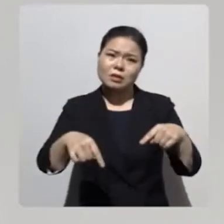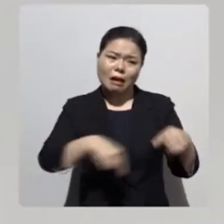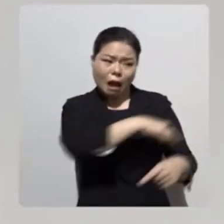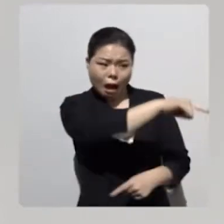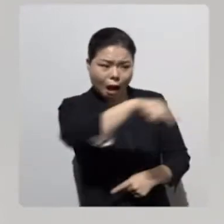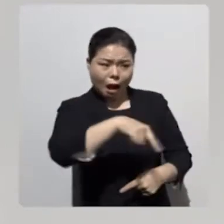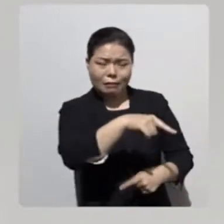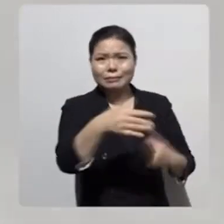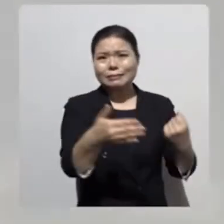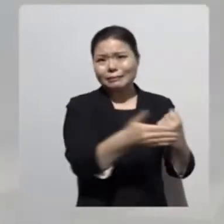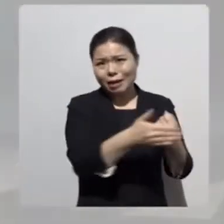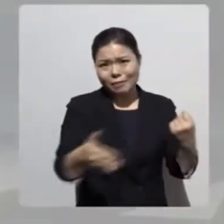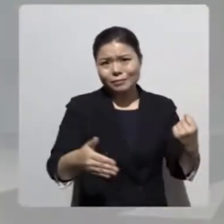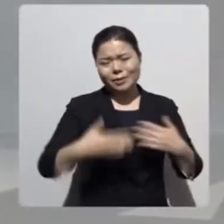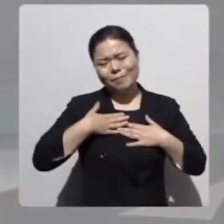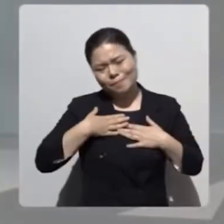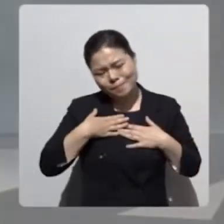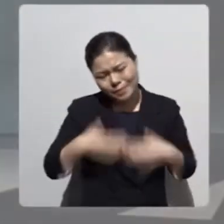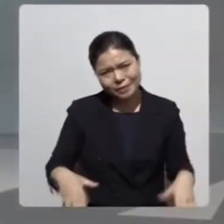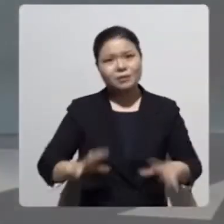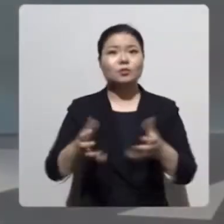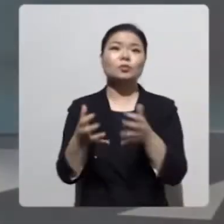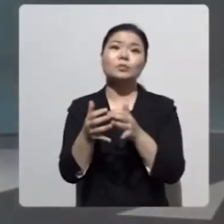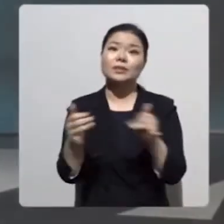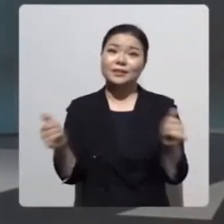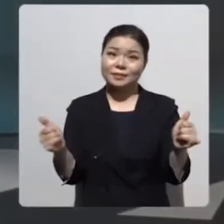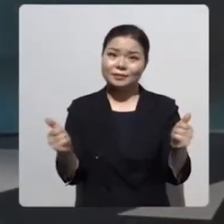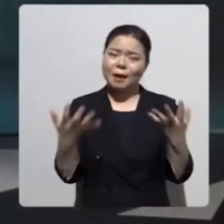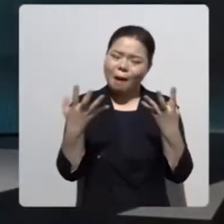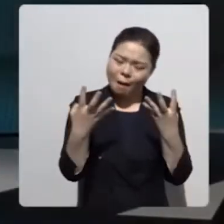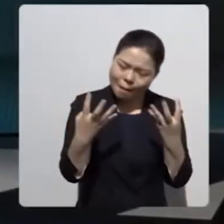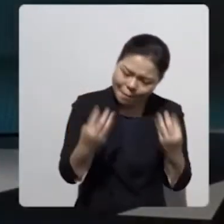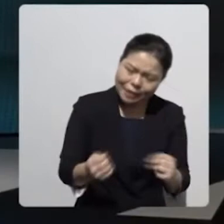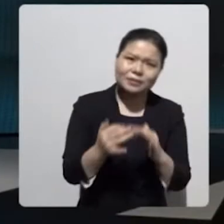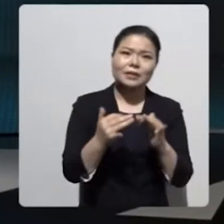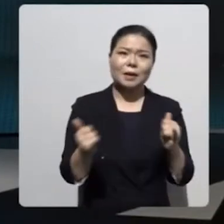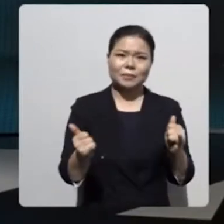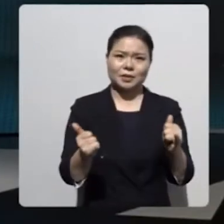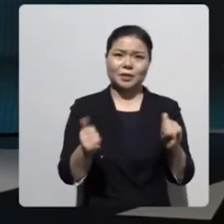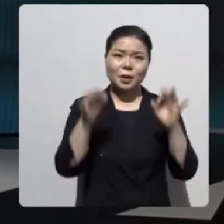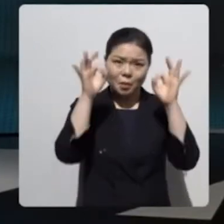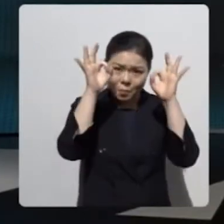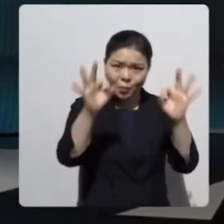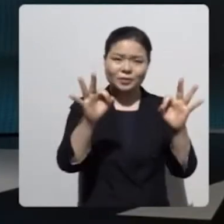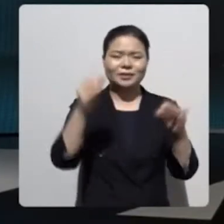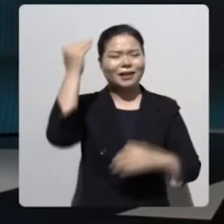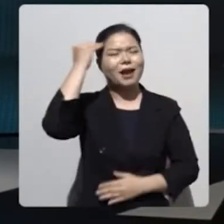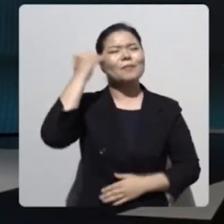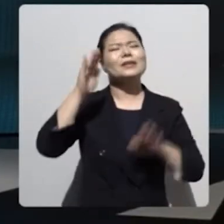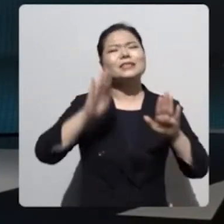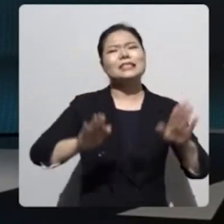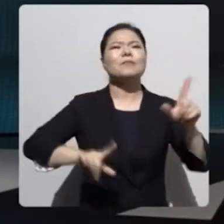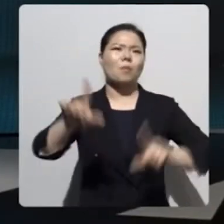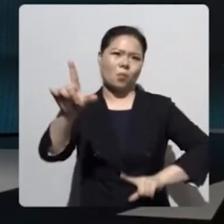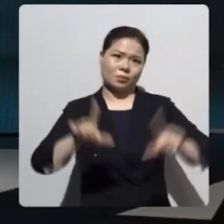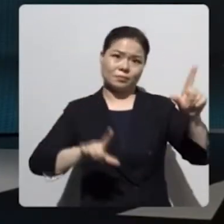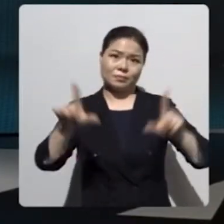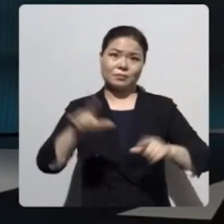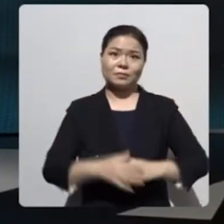인해 지쳐가는 국민들, 많은 국민들이 바라보는 대한민국의 현